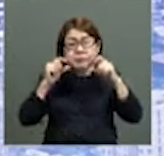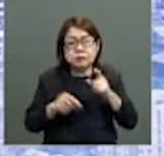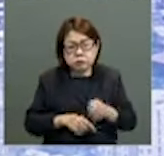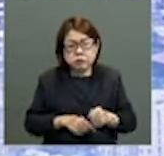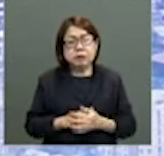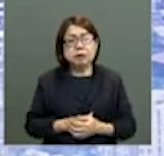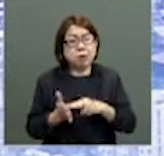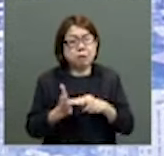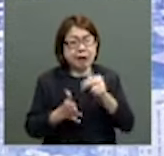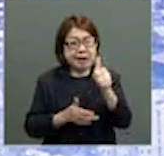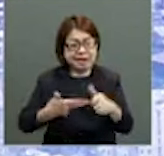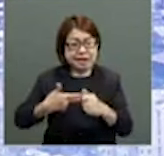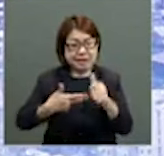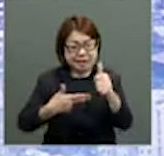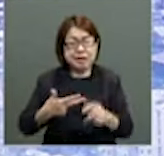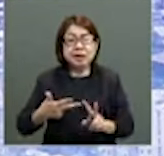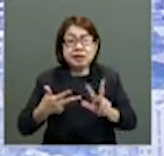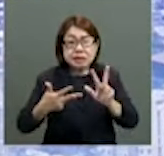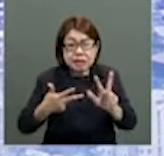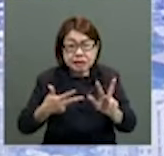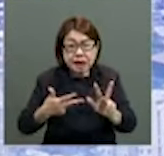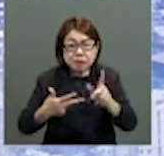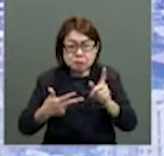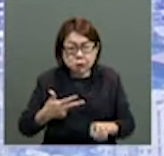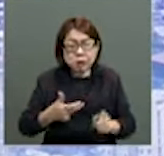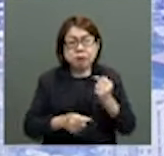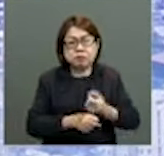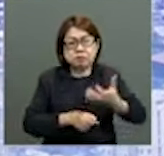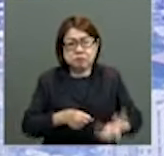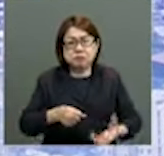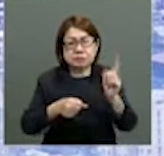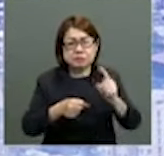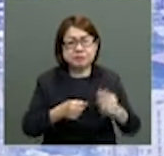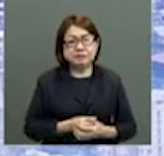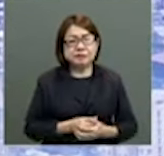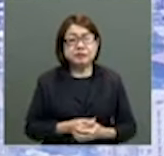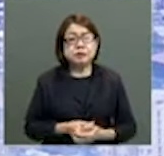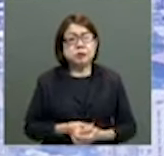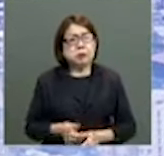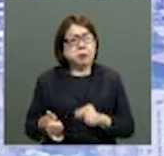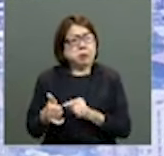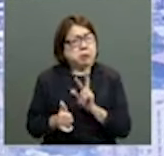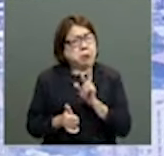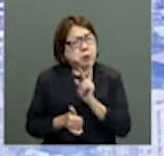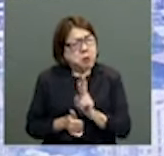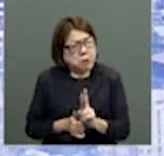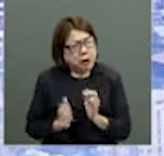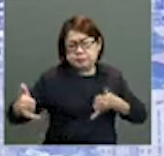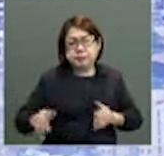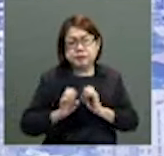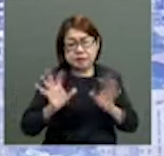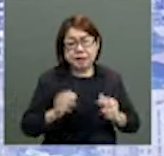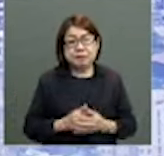วมกันให้น้อยลงข้อที่สามที่เราจะต้องทำแล้วมากขึ้นก็คืออย่างที่บอกว่าคนที่มีกลุ่มเสี่ยงต้องมีสถานที่รองรับชัดเจ